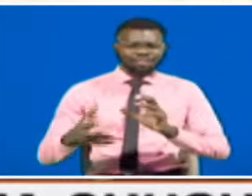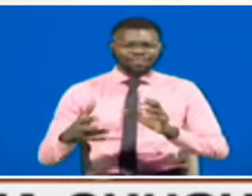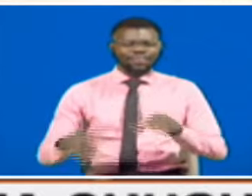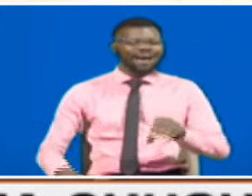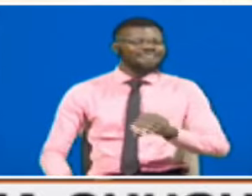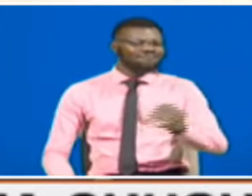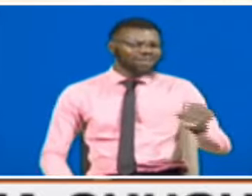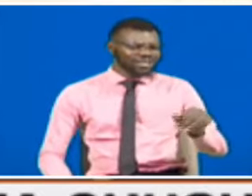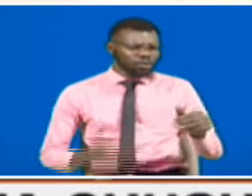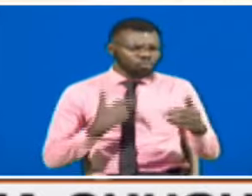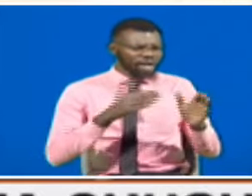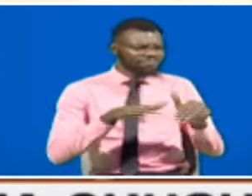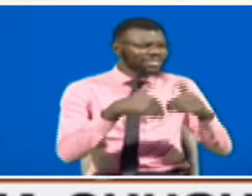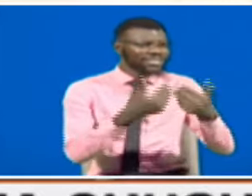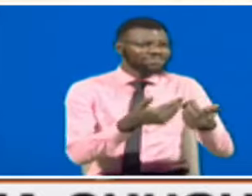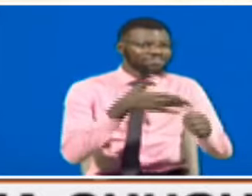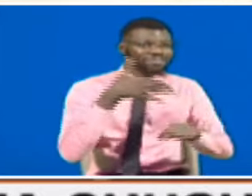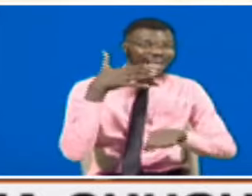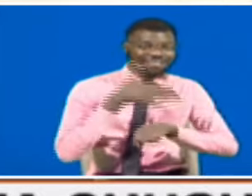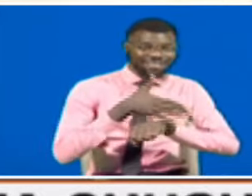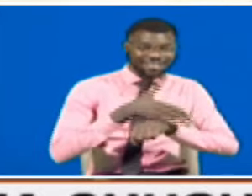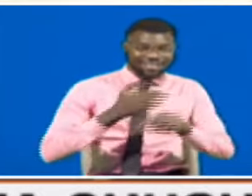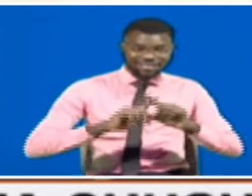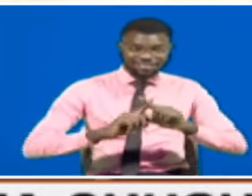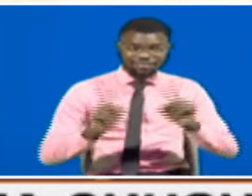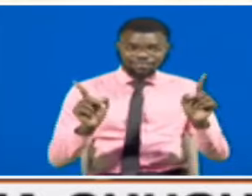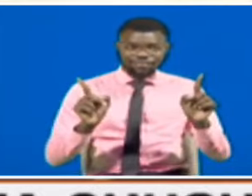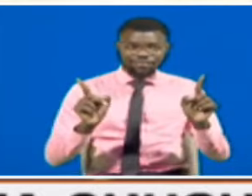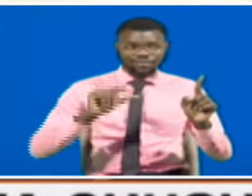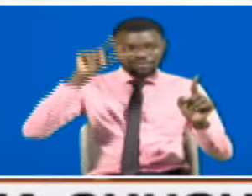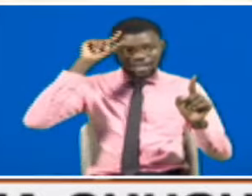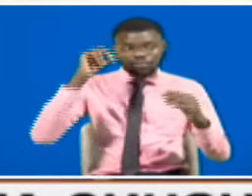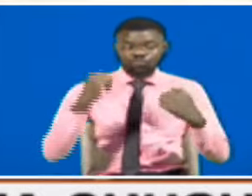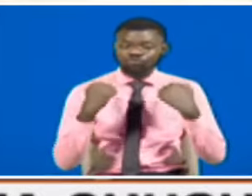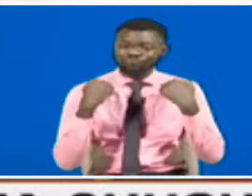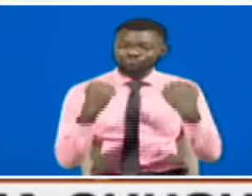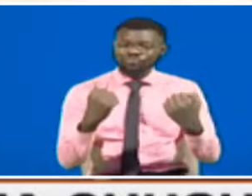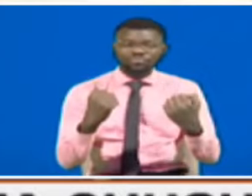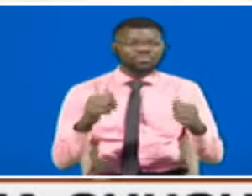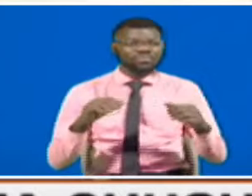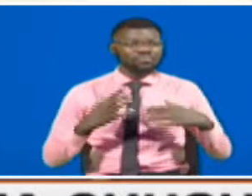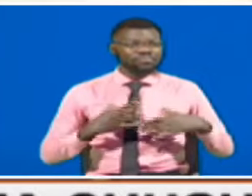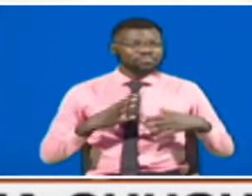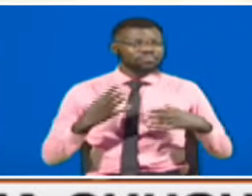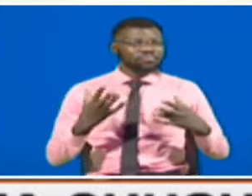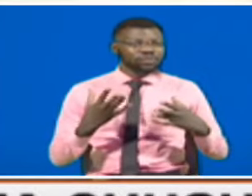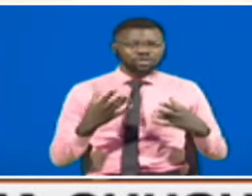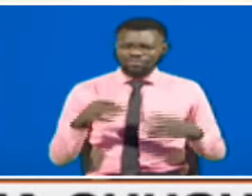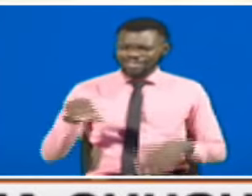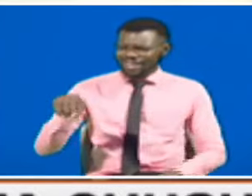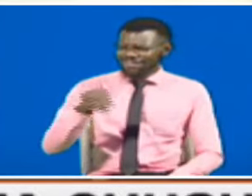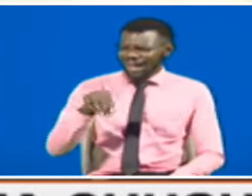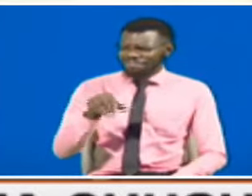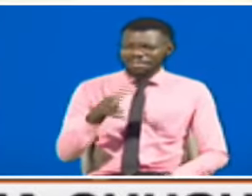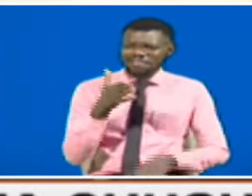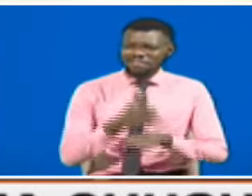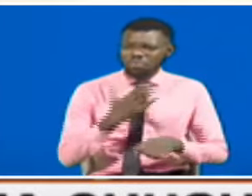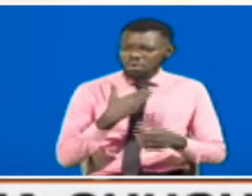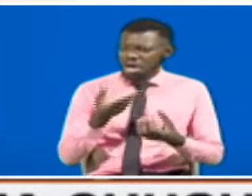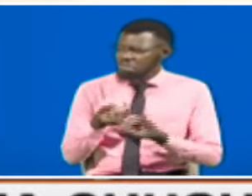wakulima. Tunataka kuwakanya kwamba hii serikali iko imara, wale wote ambao wamekuwa busy wakiunda mbolea ghushi ili